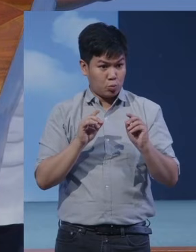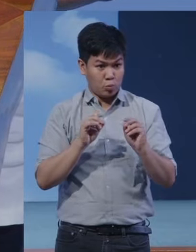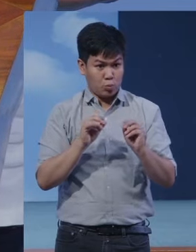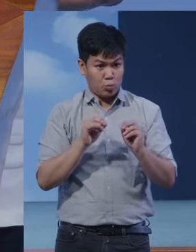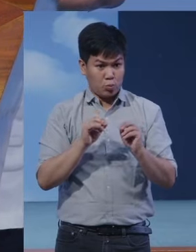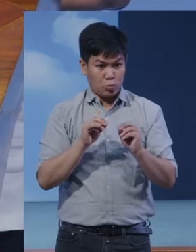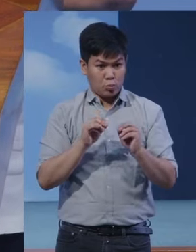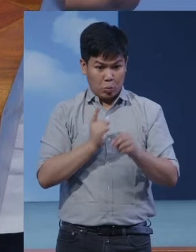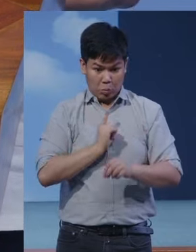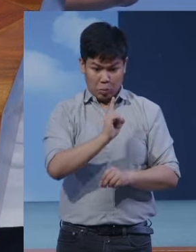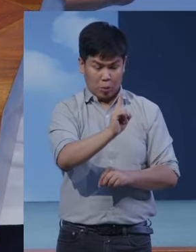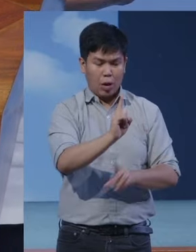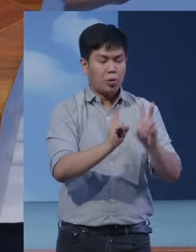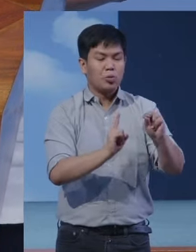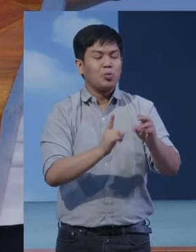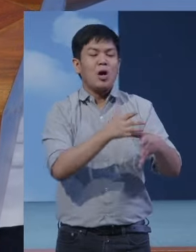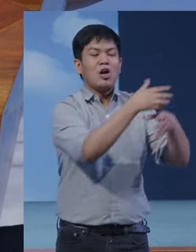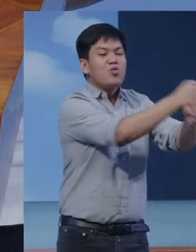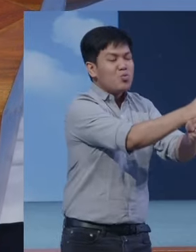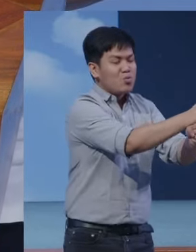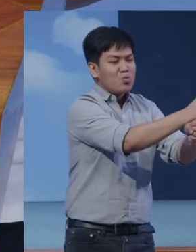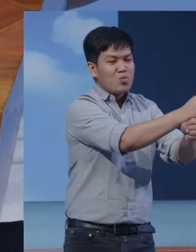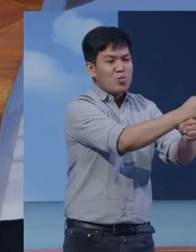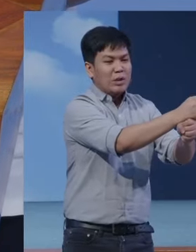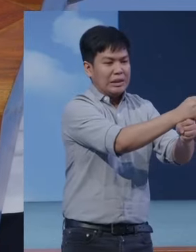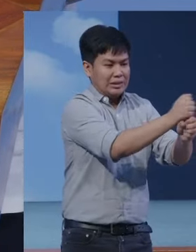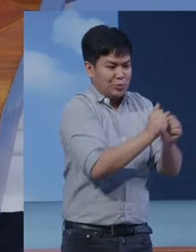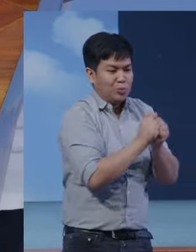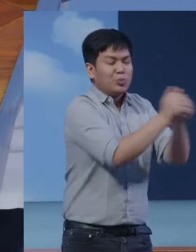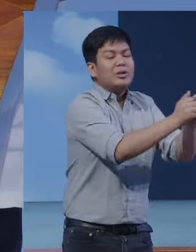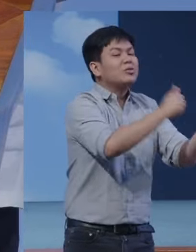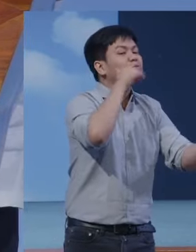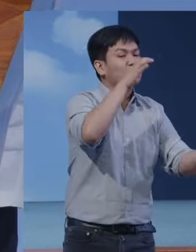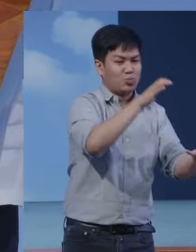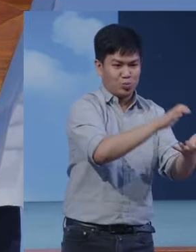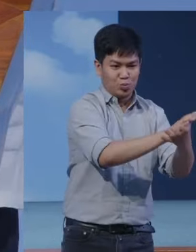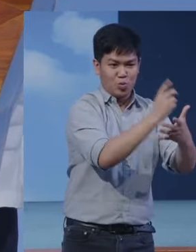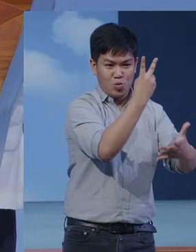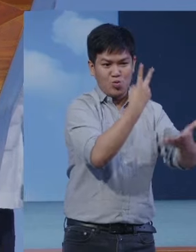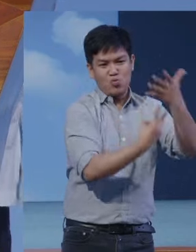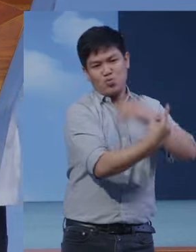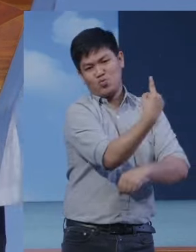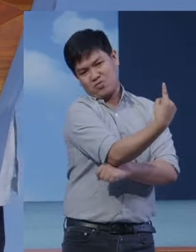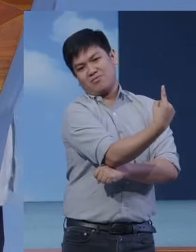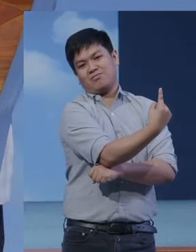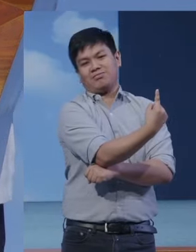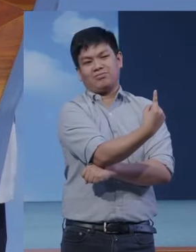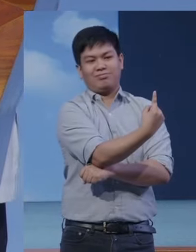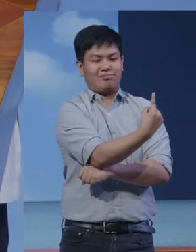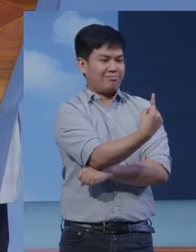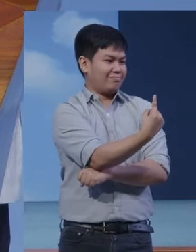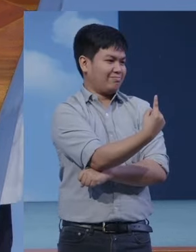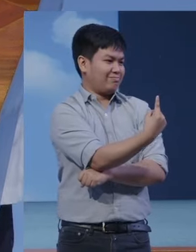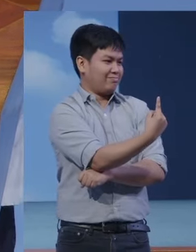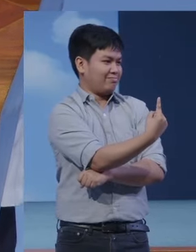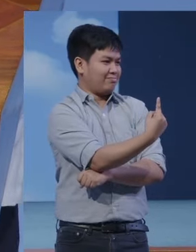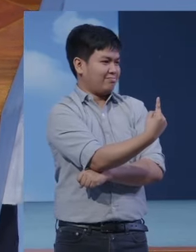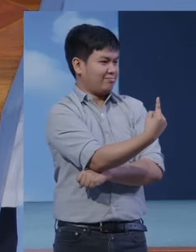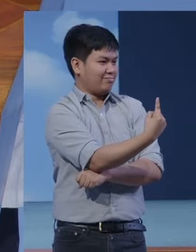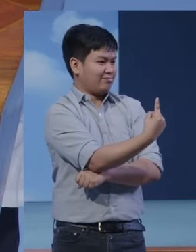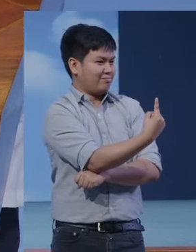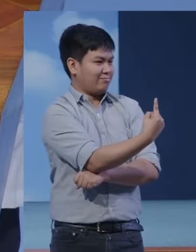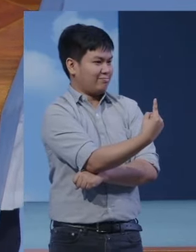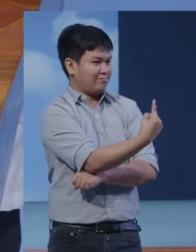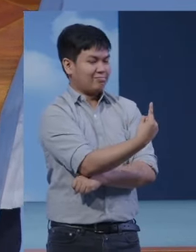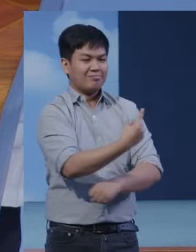and hold fast to his wife and they shall become one flesh napakapopular